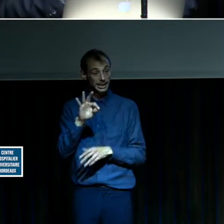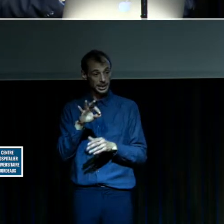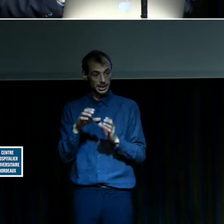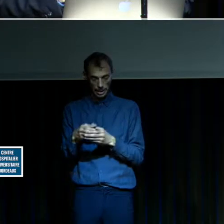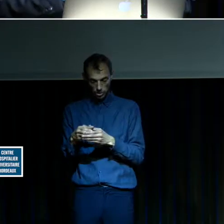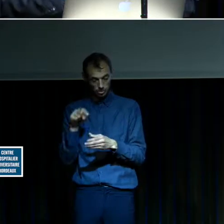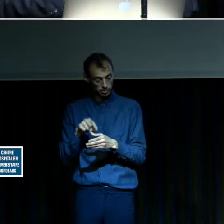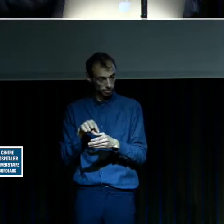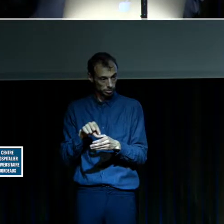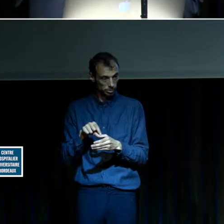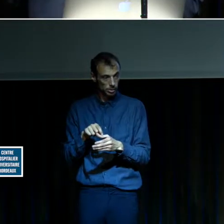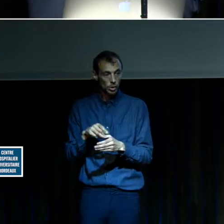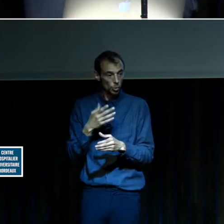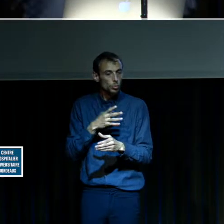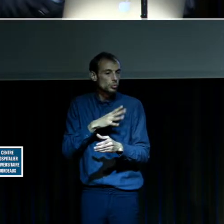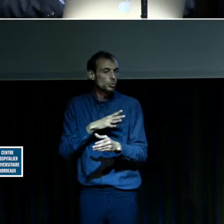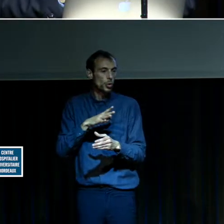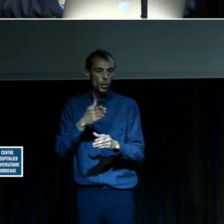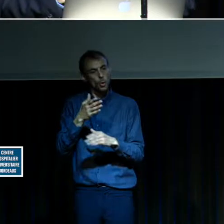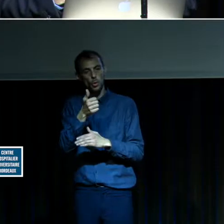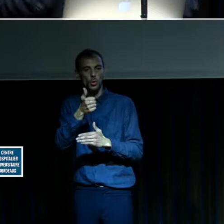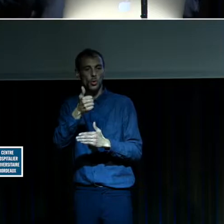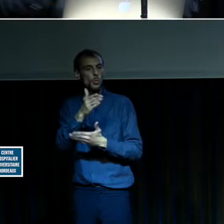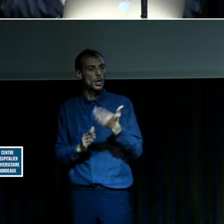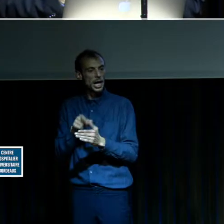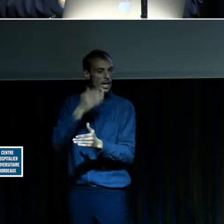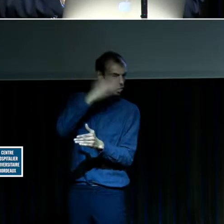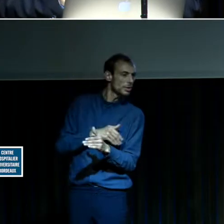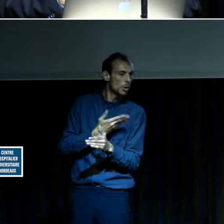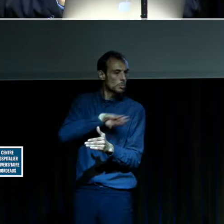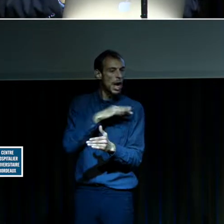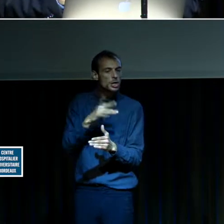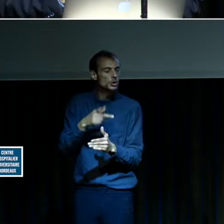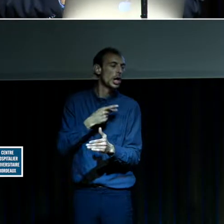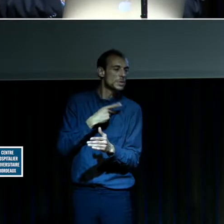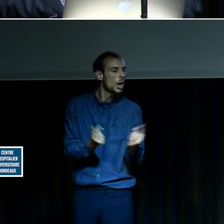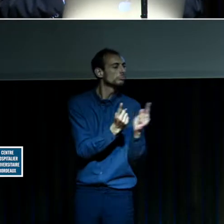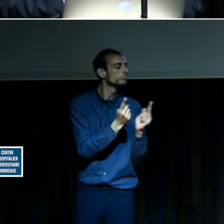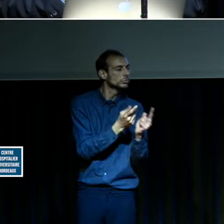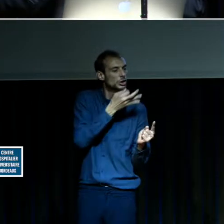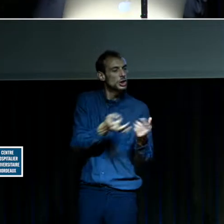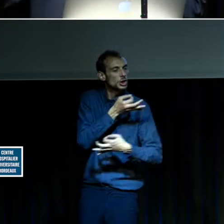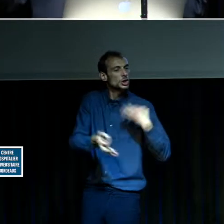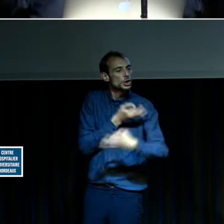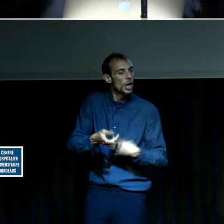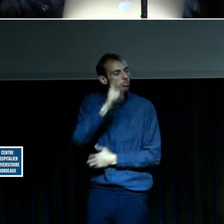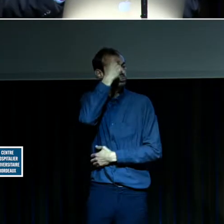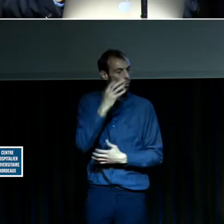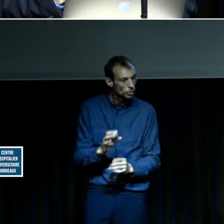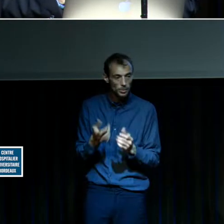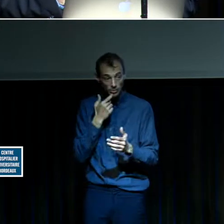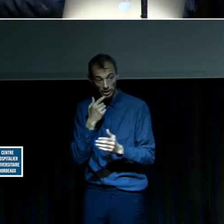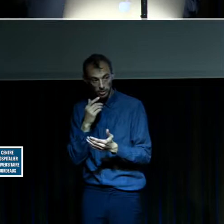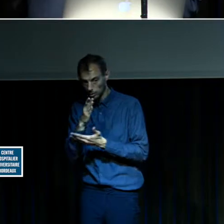êtes hypertendu, parce qu'à 2 reprises on leur a trouvé des chiffres de tension trop élevés. Mais et parmi, donc il y en a la moitié qui le sait